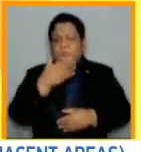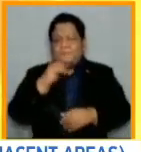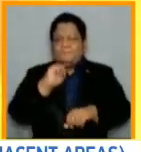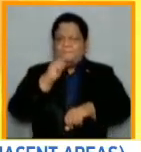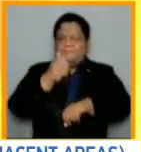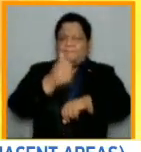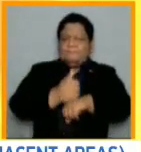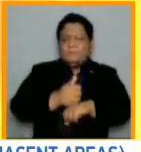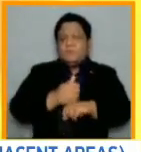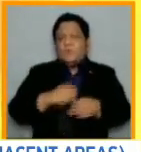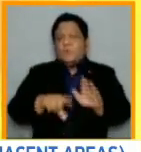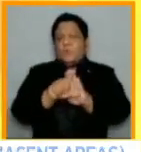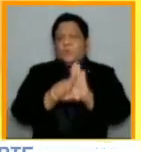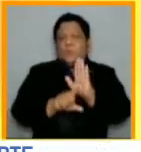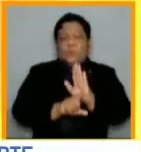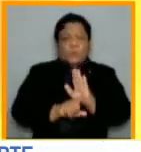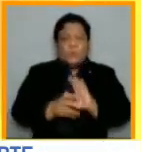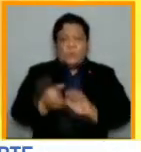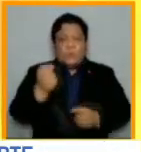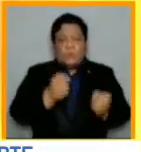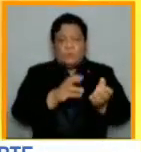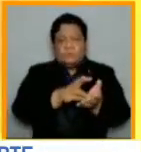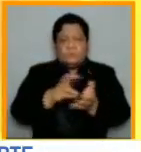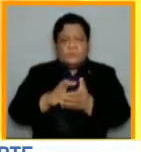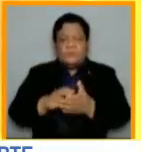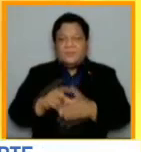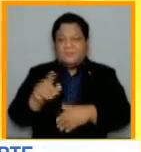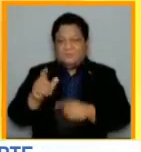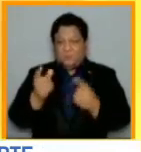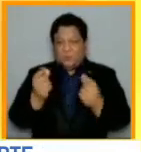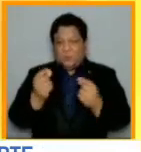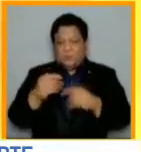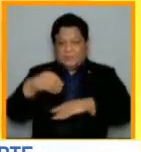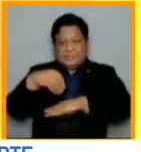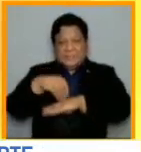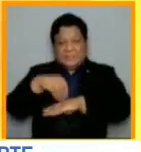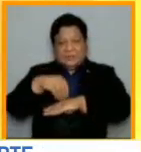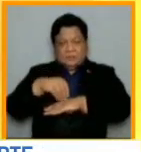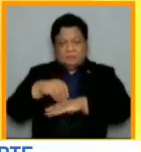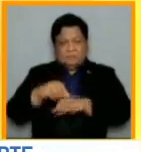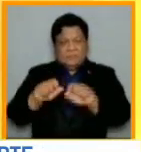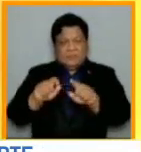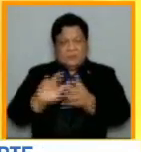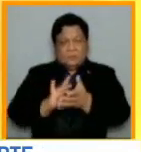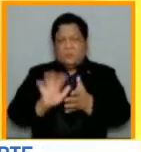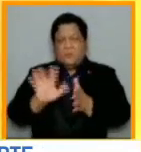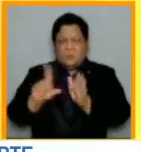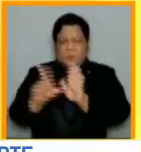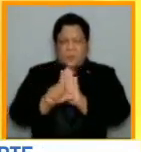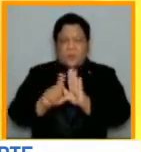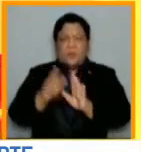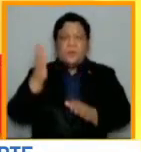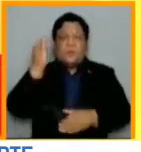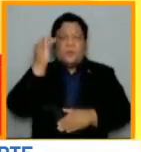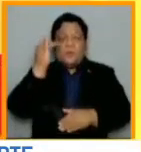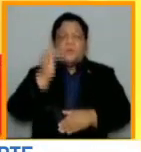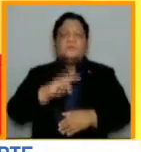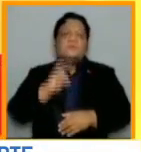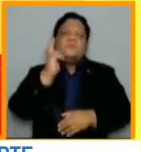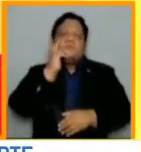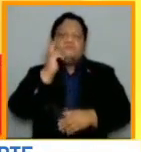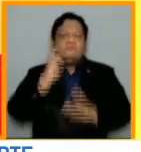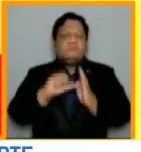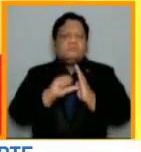mga sari-sari store na magbenta po ng gamot. Yan ay matapos bigyan diin ni Pangulong Duterte na habulin at parusahan ang